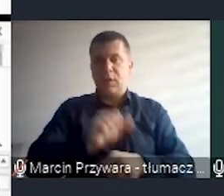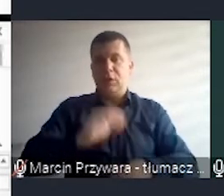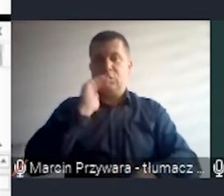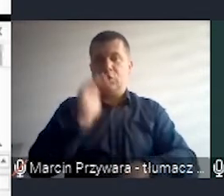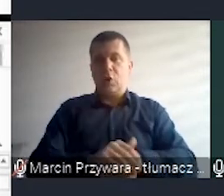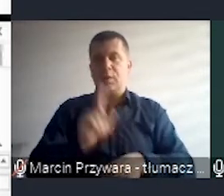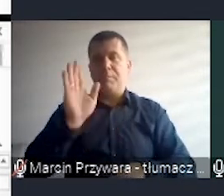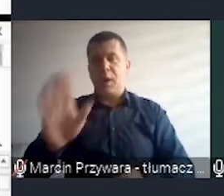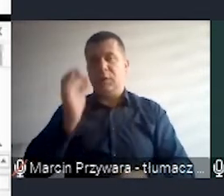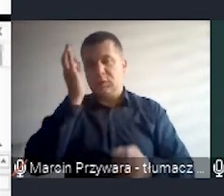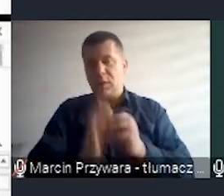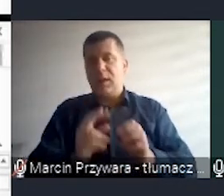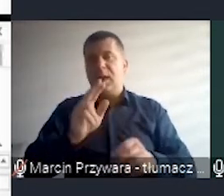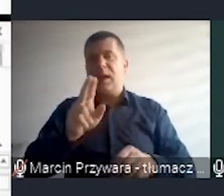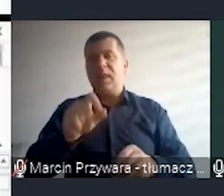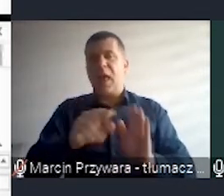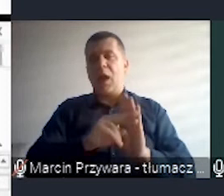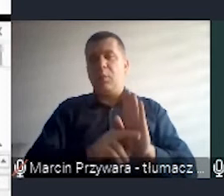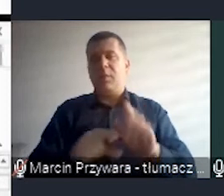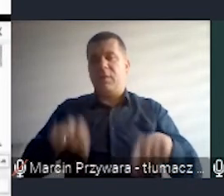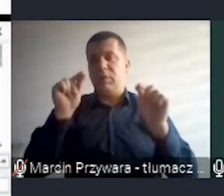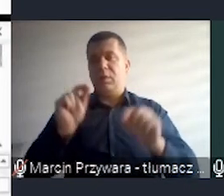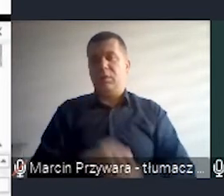zgodny ze szczegółowymi kryteriami wyboru?